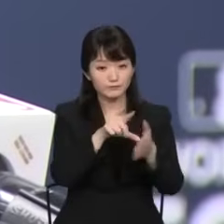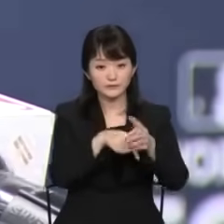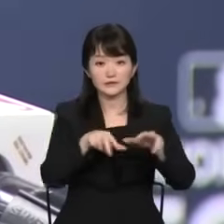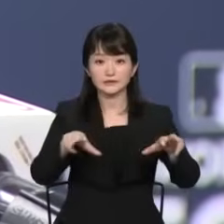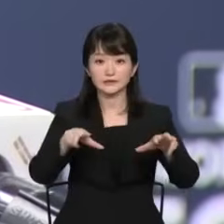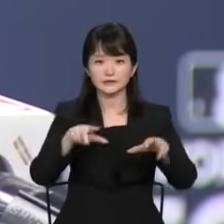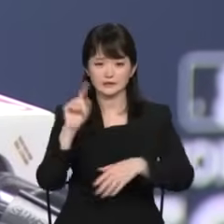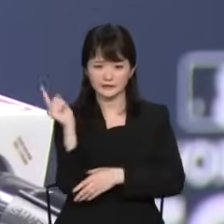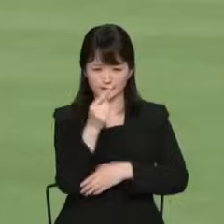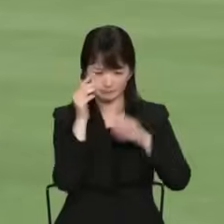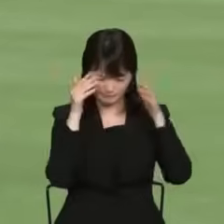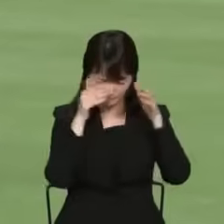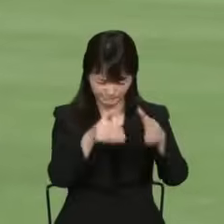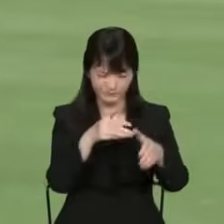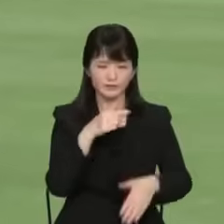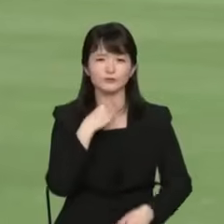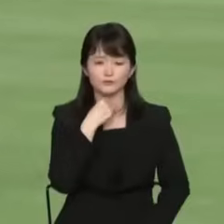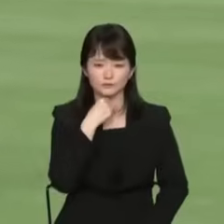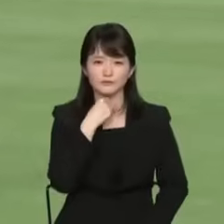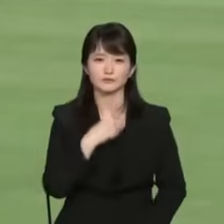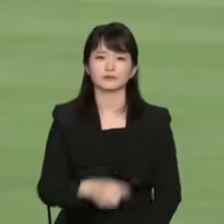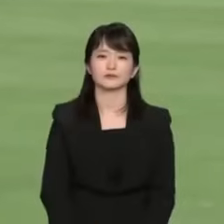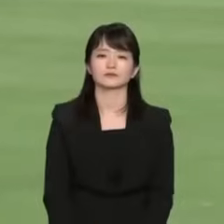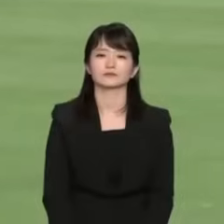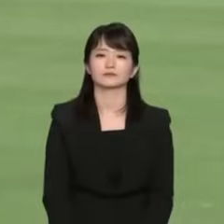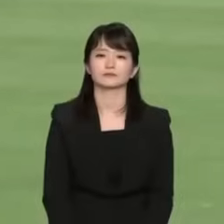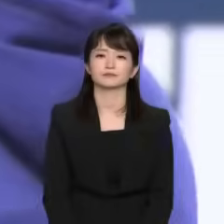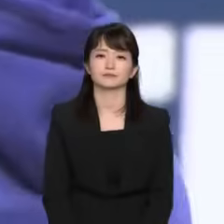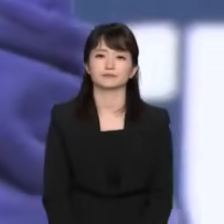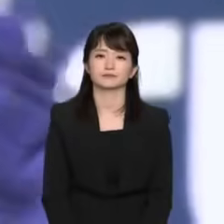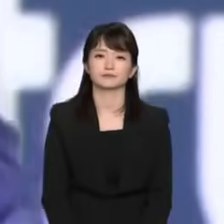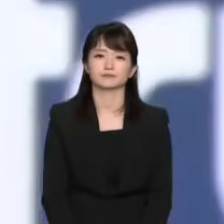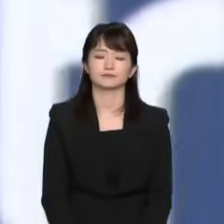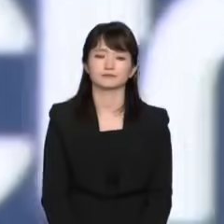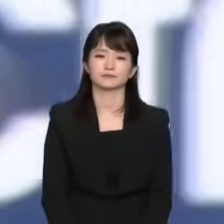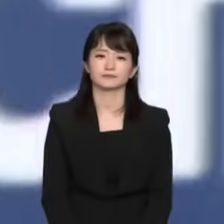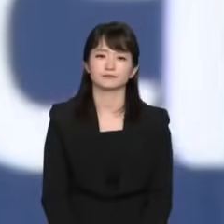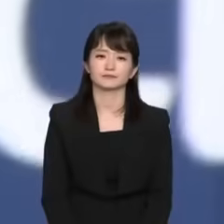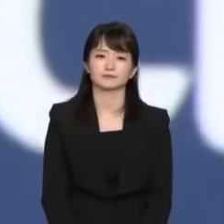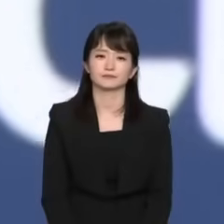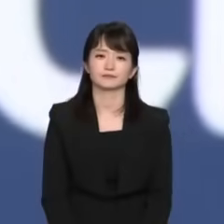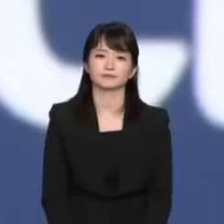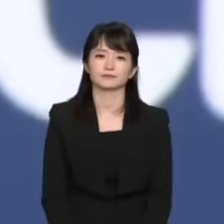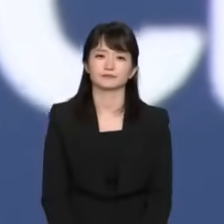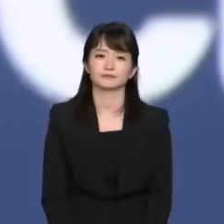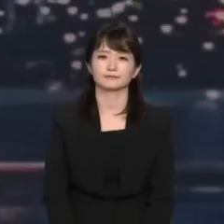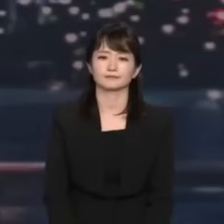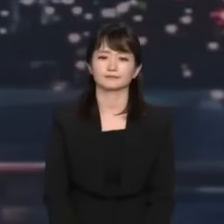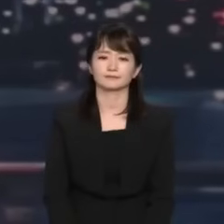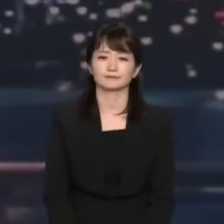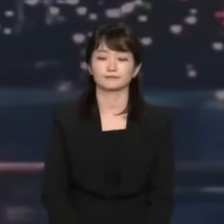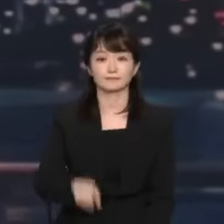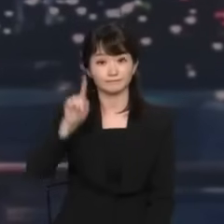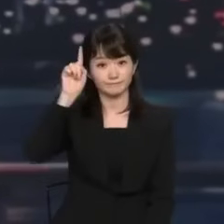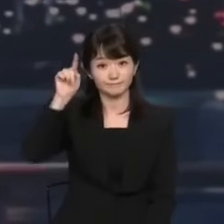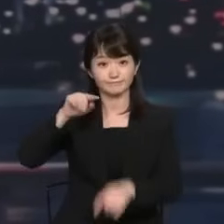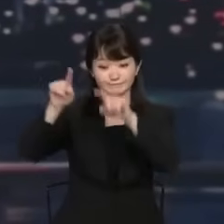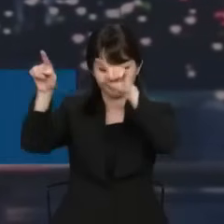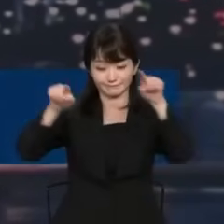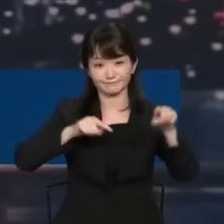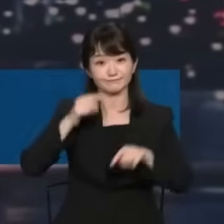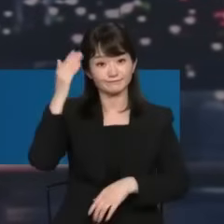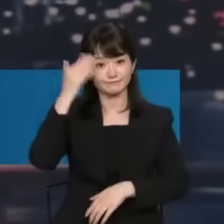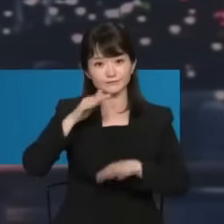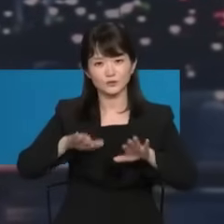이제 야구에 집중하고 싶다고 밝혔습니다. 로스앤젤레스에서 JTBC 홍지은입니다. 네, 내일 전국이